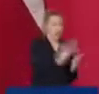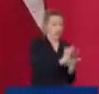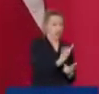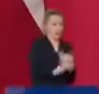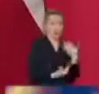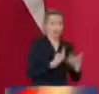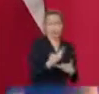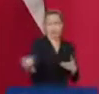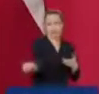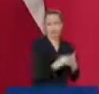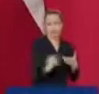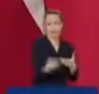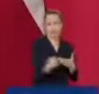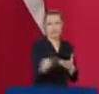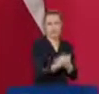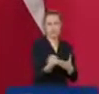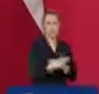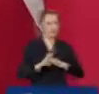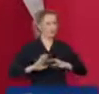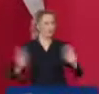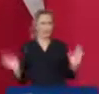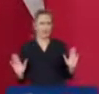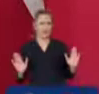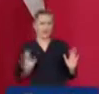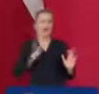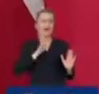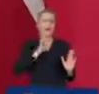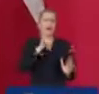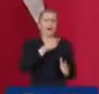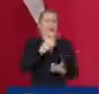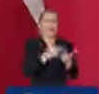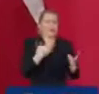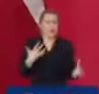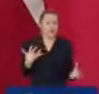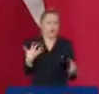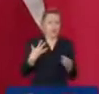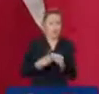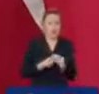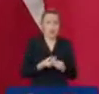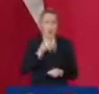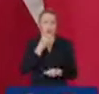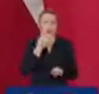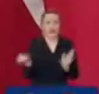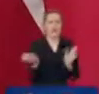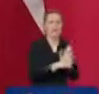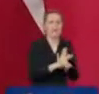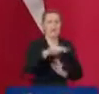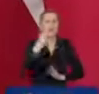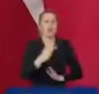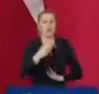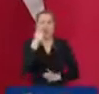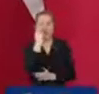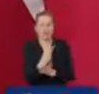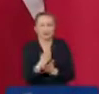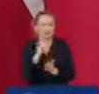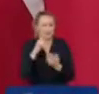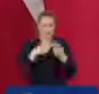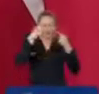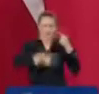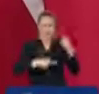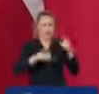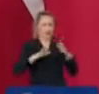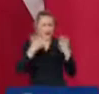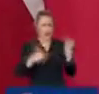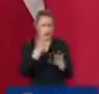zwanych legislacyjnych, czyli jak wspomniałem, wrzucania w ostatniej chwili poprawek w drugim czytaniu, co jest sprzeczne z zasadami